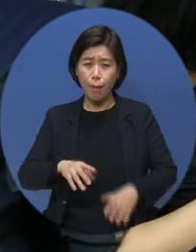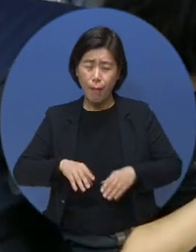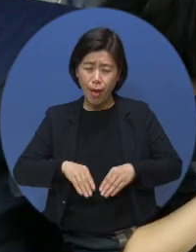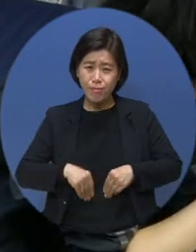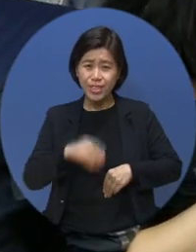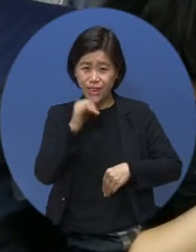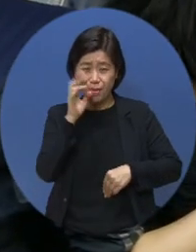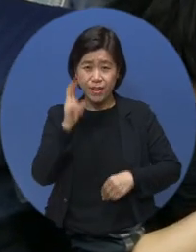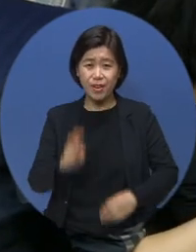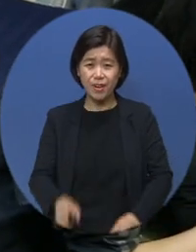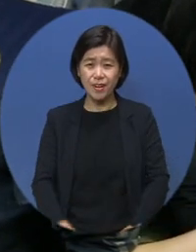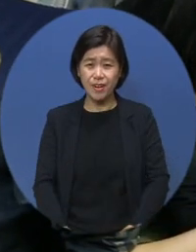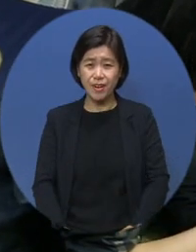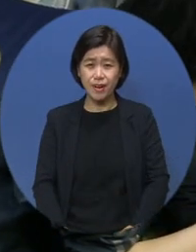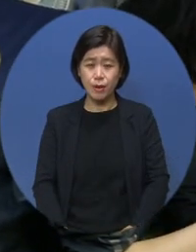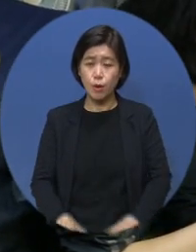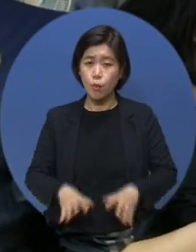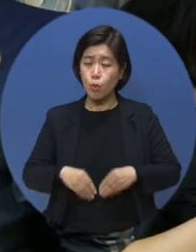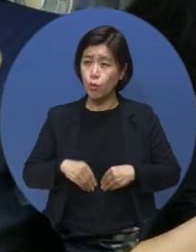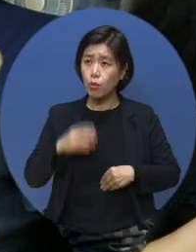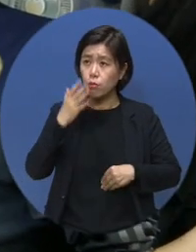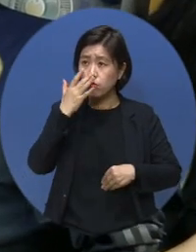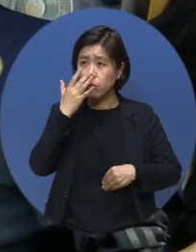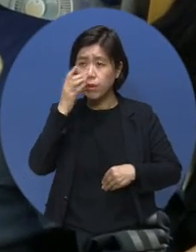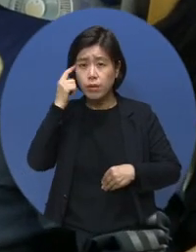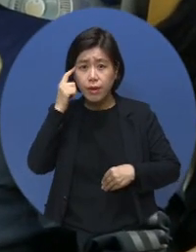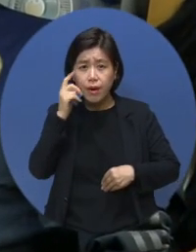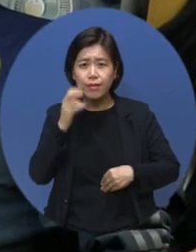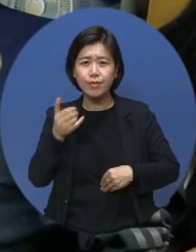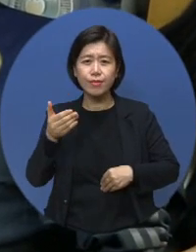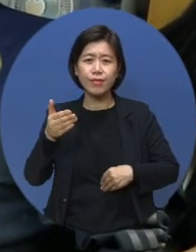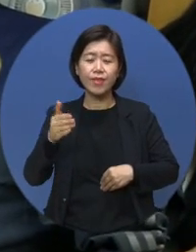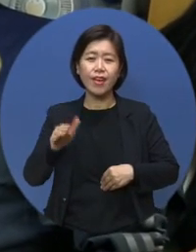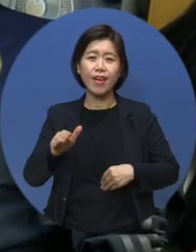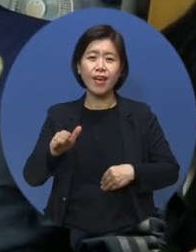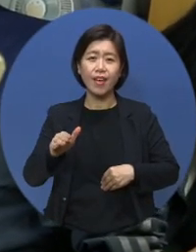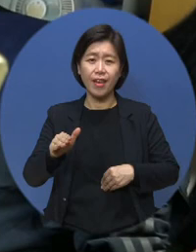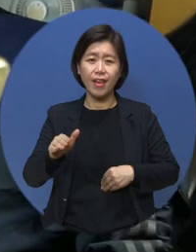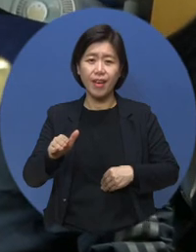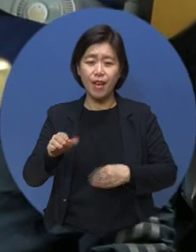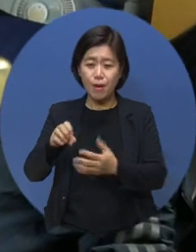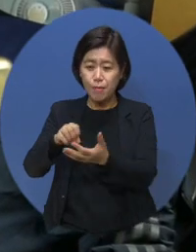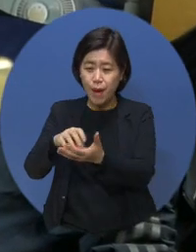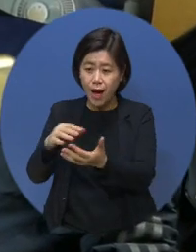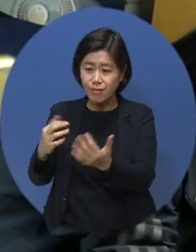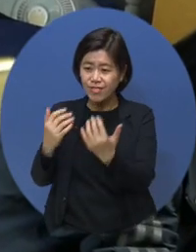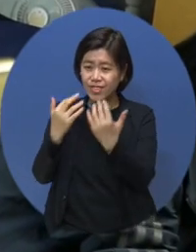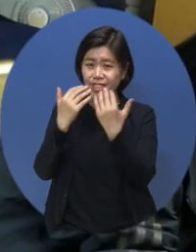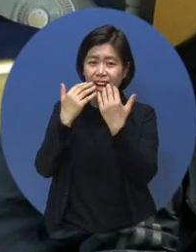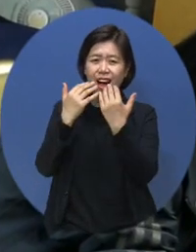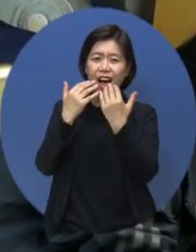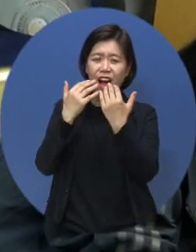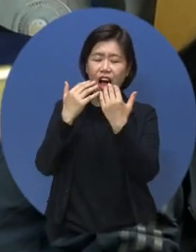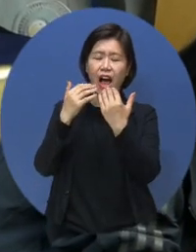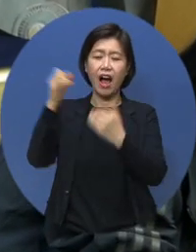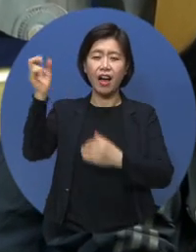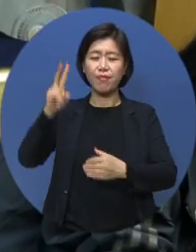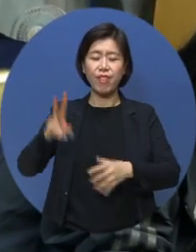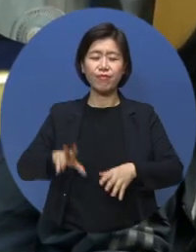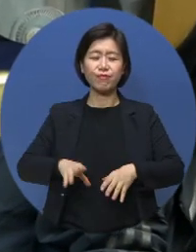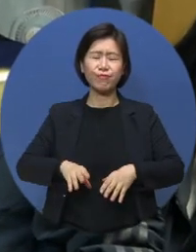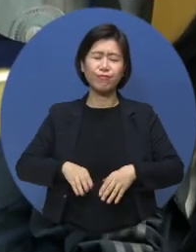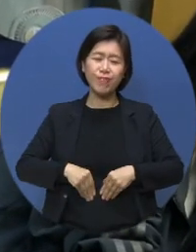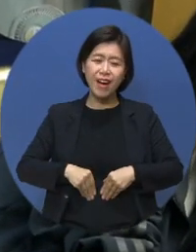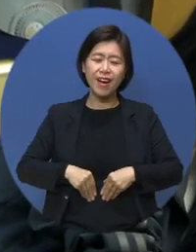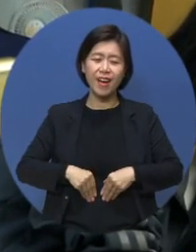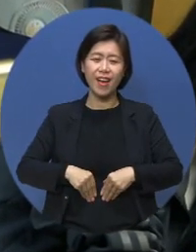아 여기 뭐 보고 있었는데 이 냄새 이하 깊어 지니까 아 식탐이